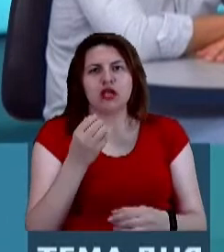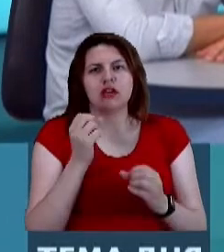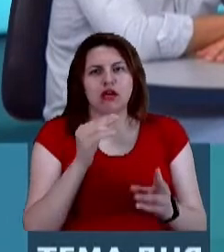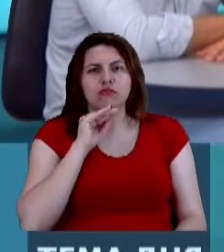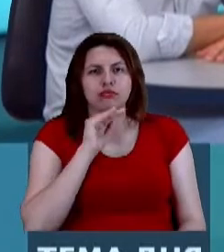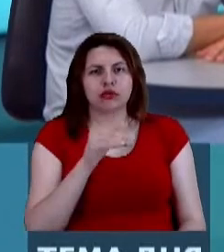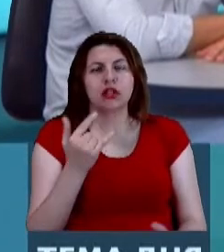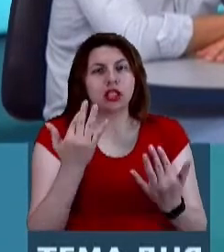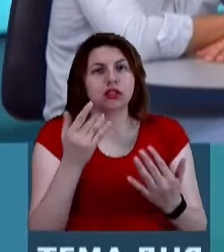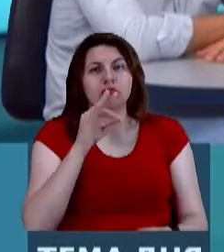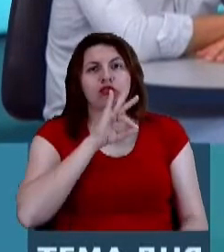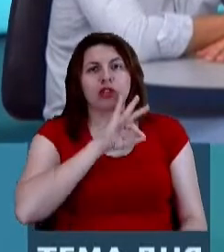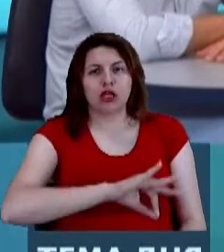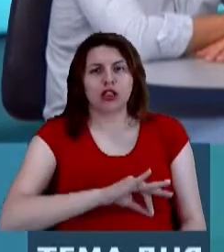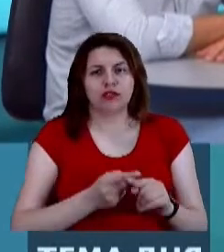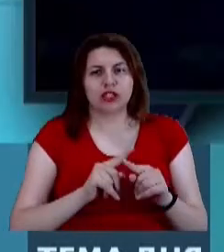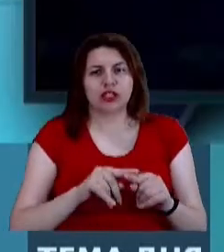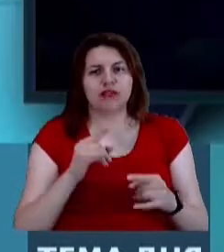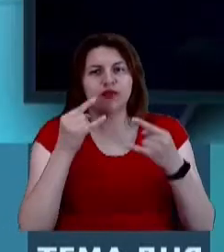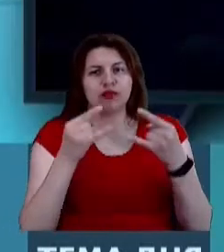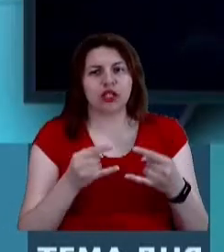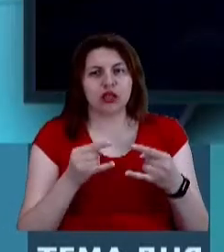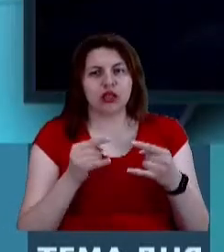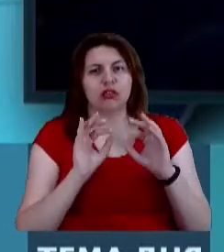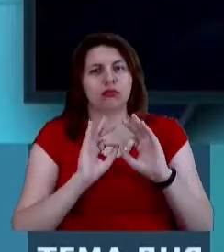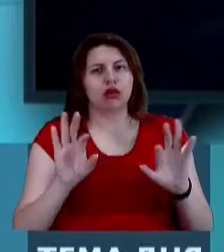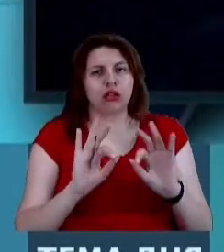вдається це в ефірах телеканалів пояснювати, а не брехати?